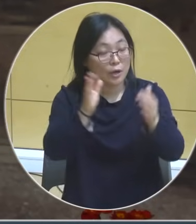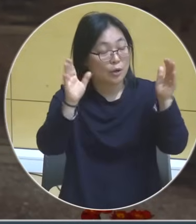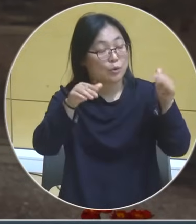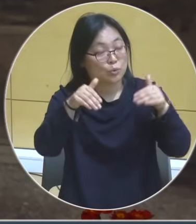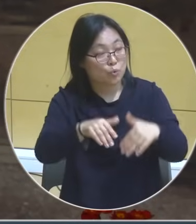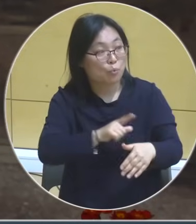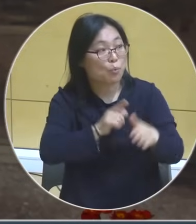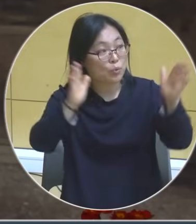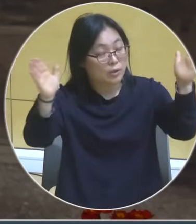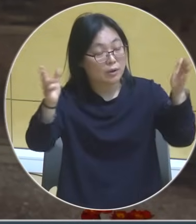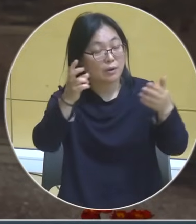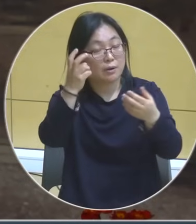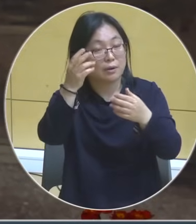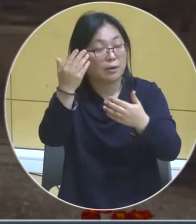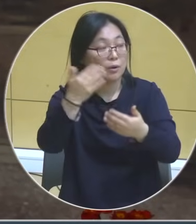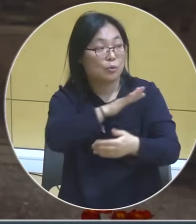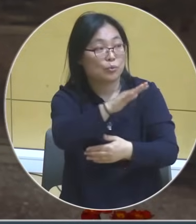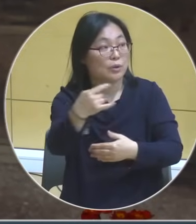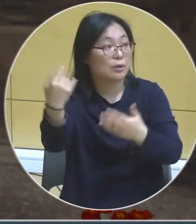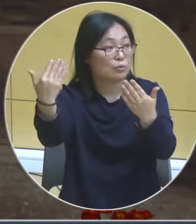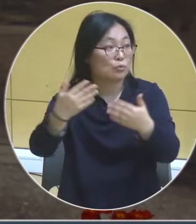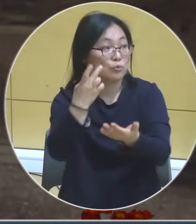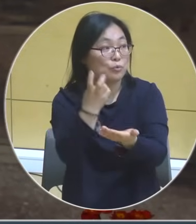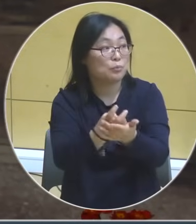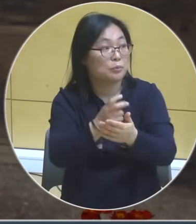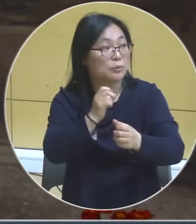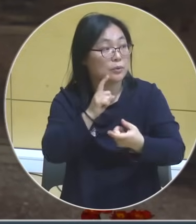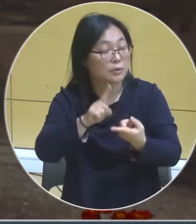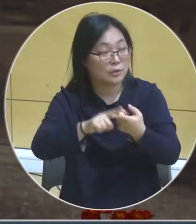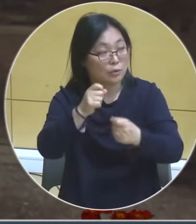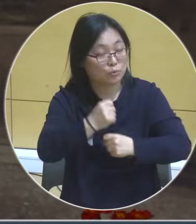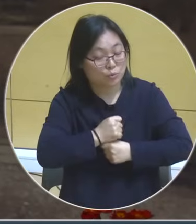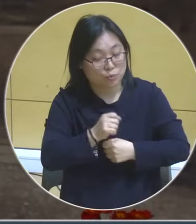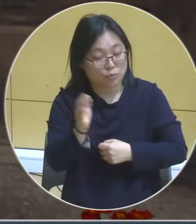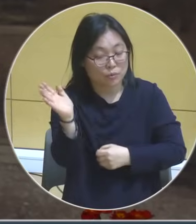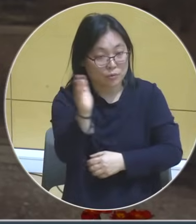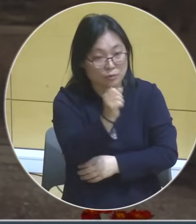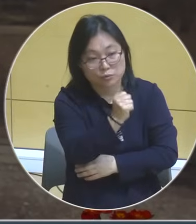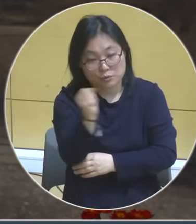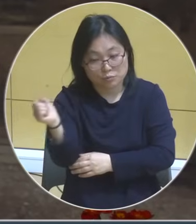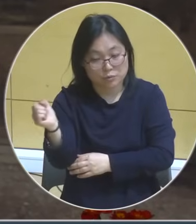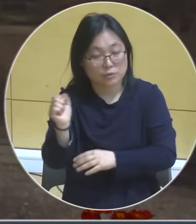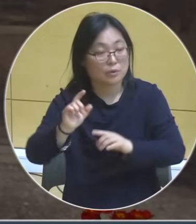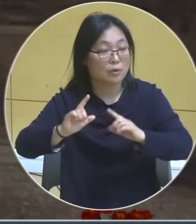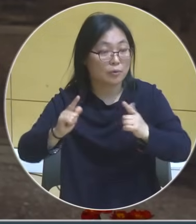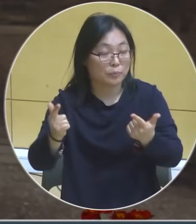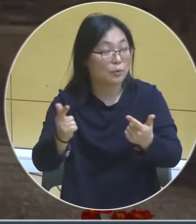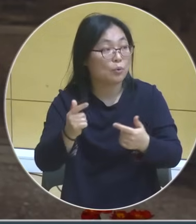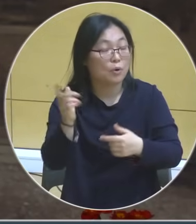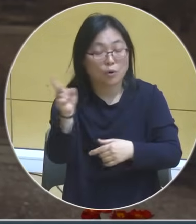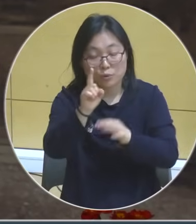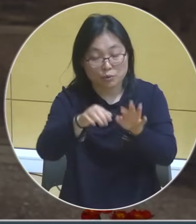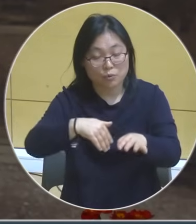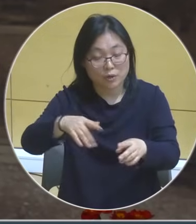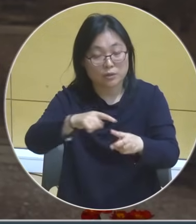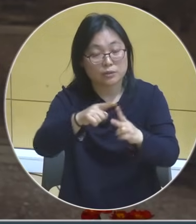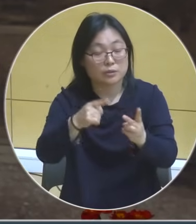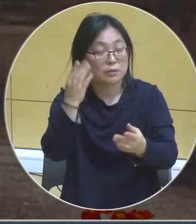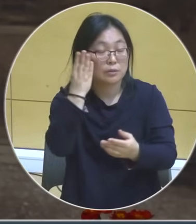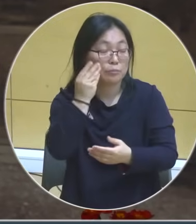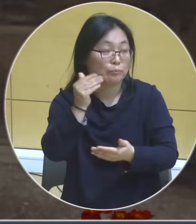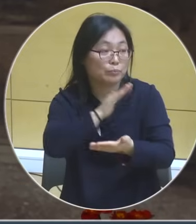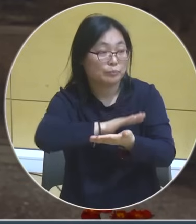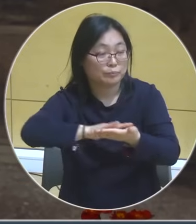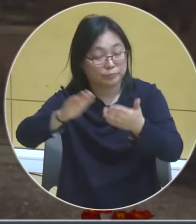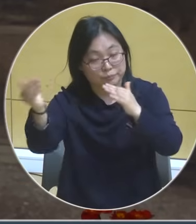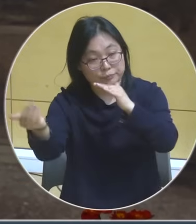내게 명령한 그 율법을 다 지켜 행하고 우러나 자로나 치우치지 말라. 그리하면 어디로 가든지 형통하리니라고